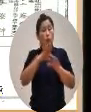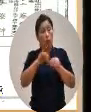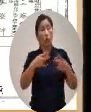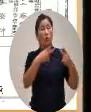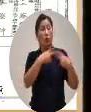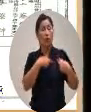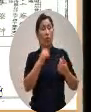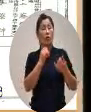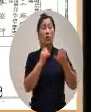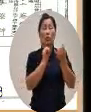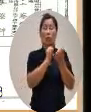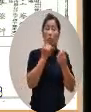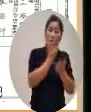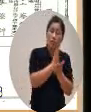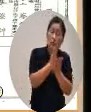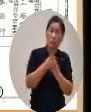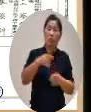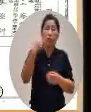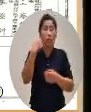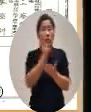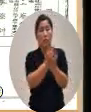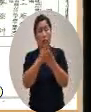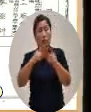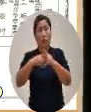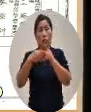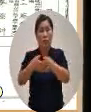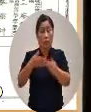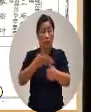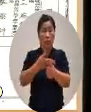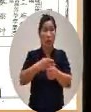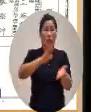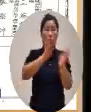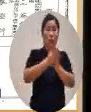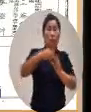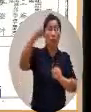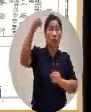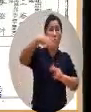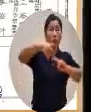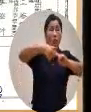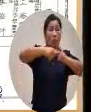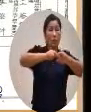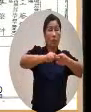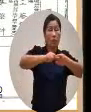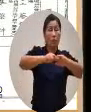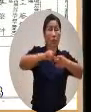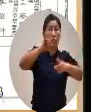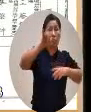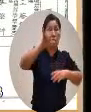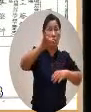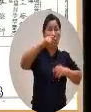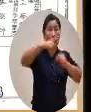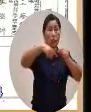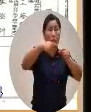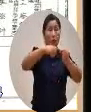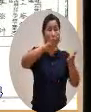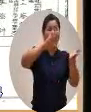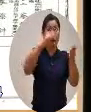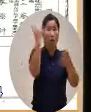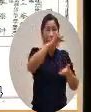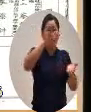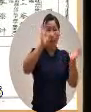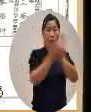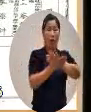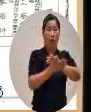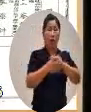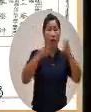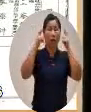可是到了昭和十六年登記為這個這個高雄市然後呢這個